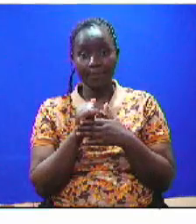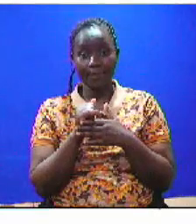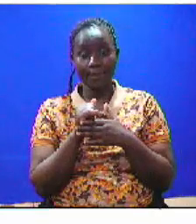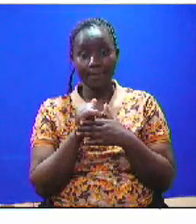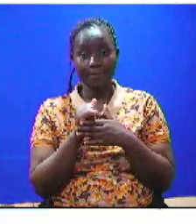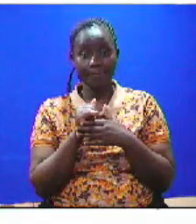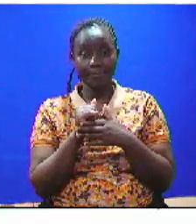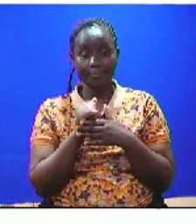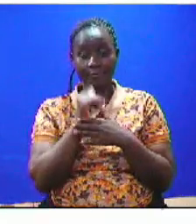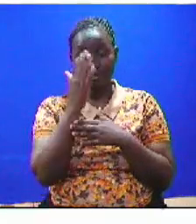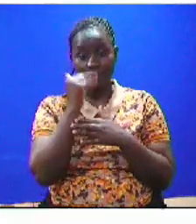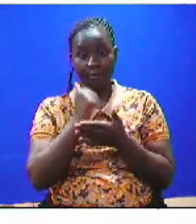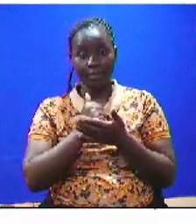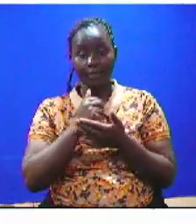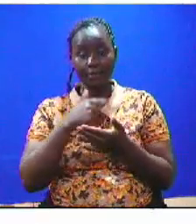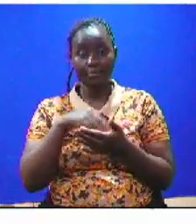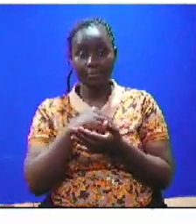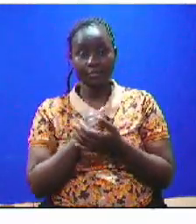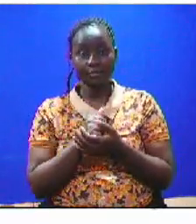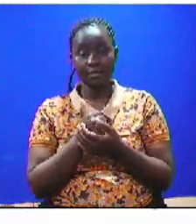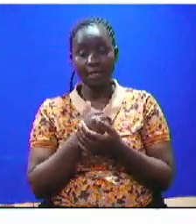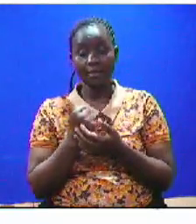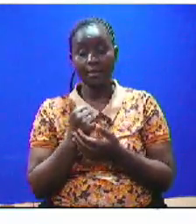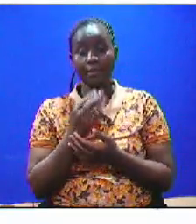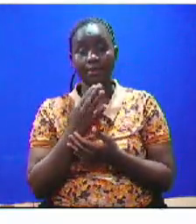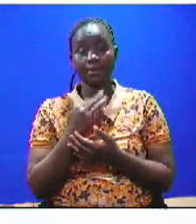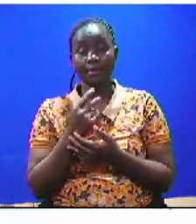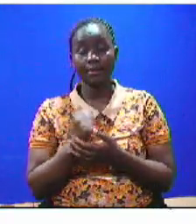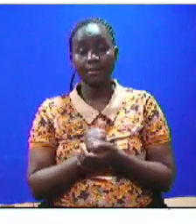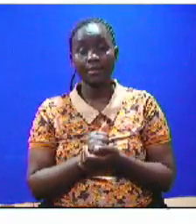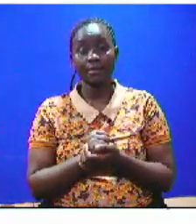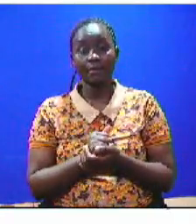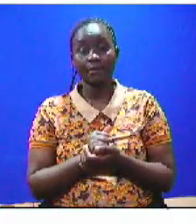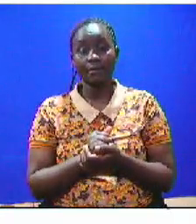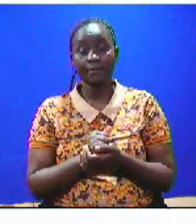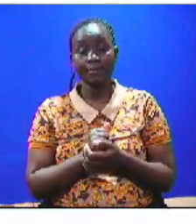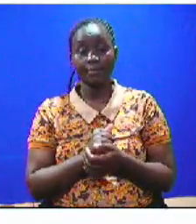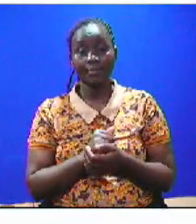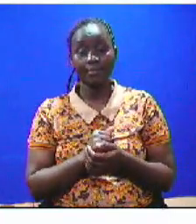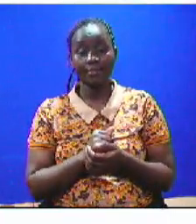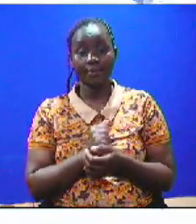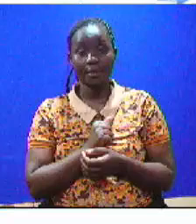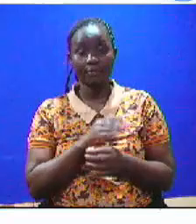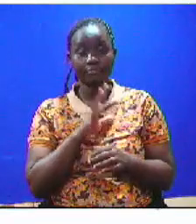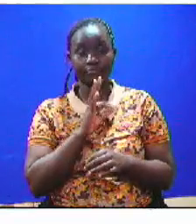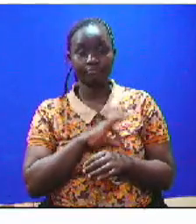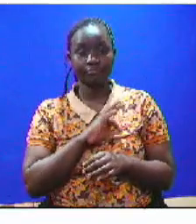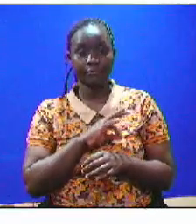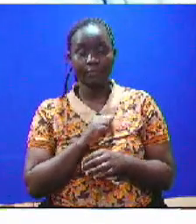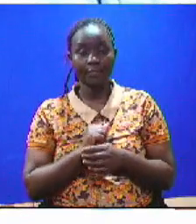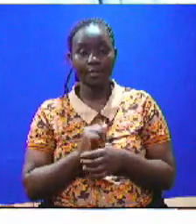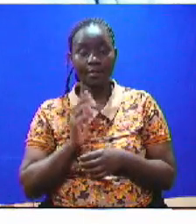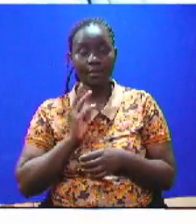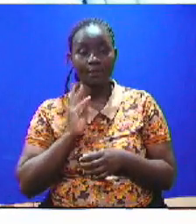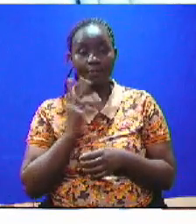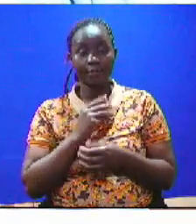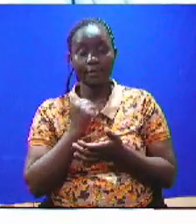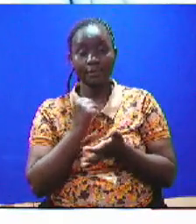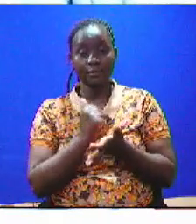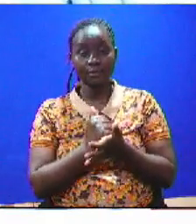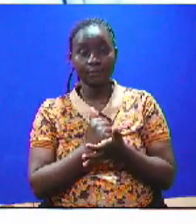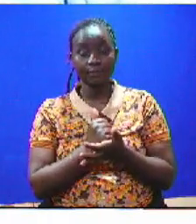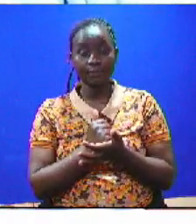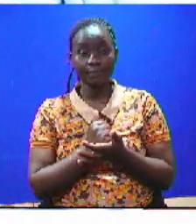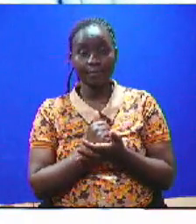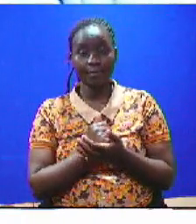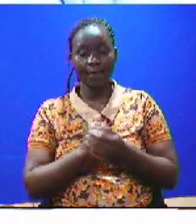asenge nchotokonyire na gento geke eke turabeke kigancha getokonye une stage egento kare kyango